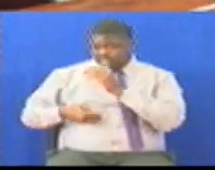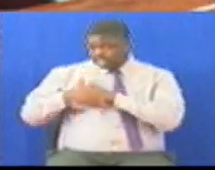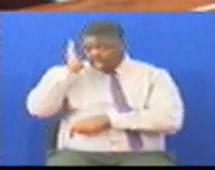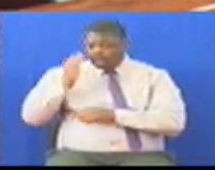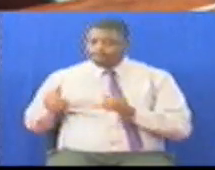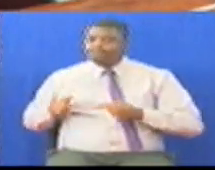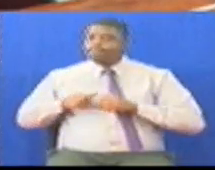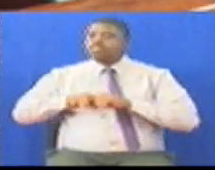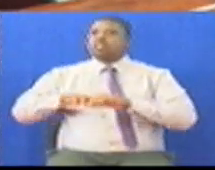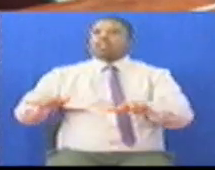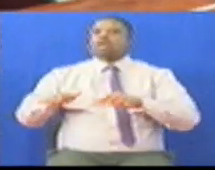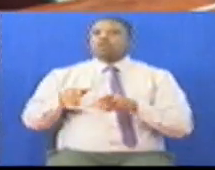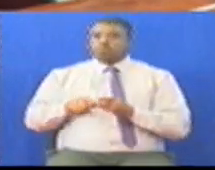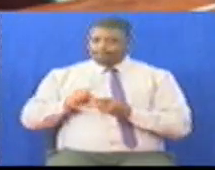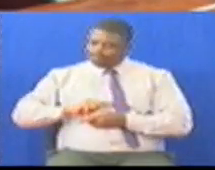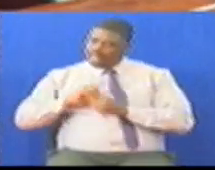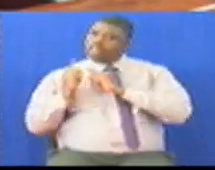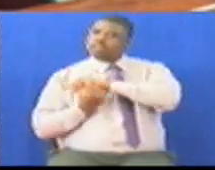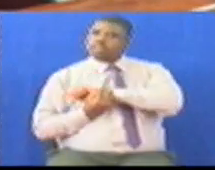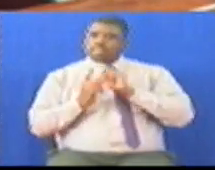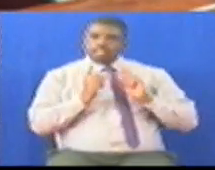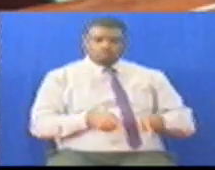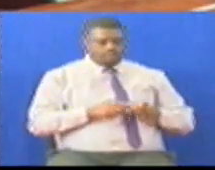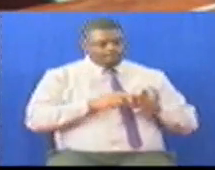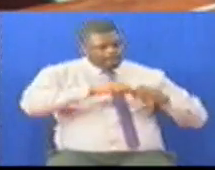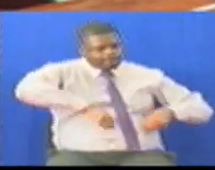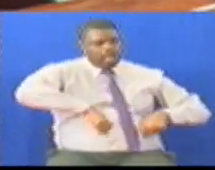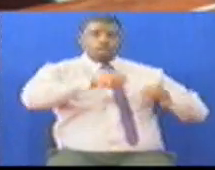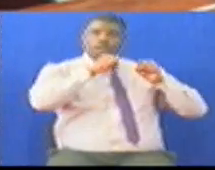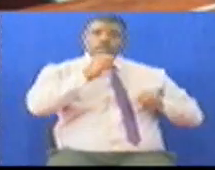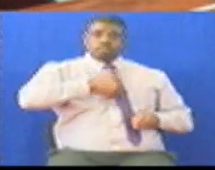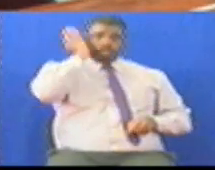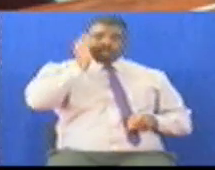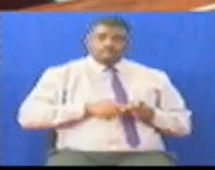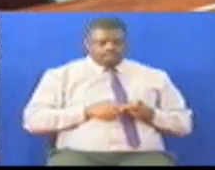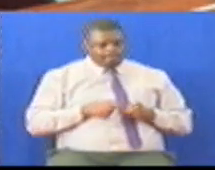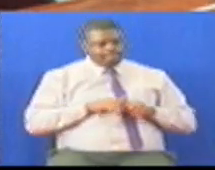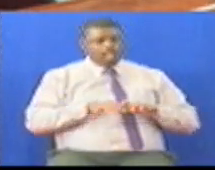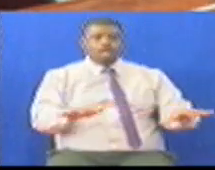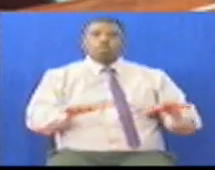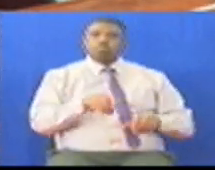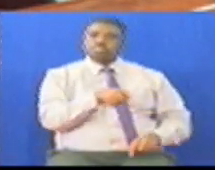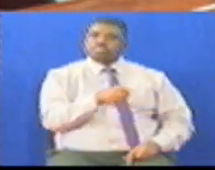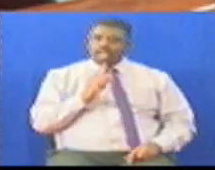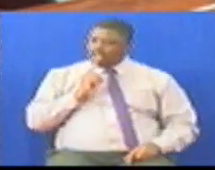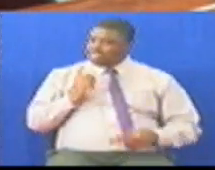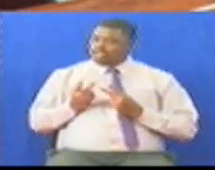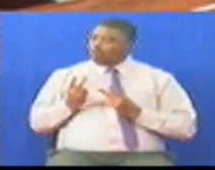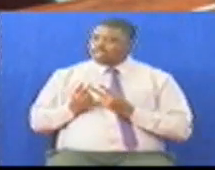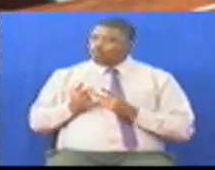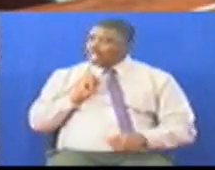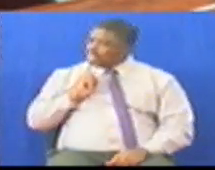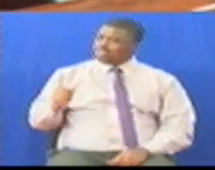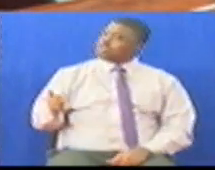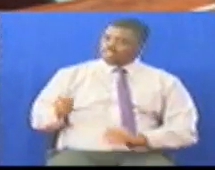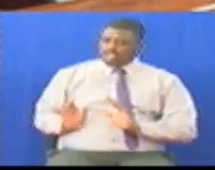mtandao tuibadilishe iwe mamlaka serikali mtandao. Lile ni agizo la kamati. Na